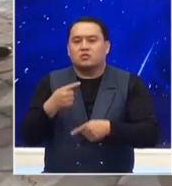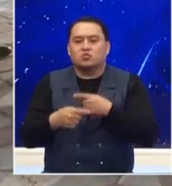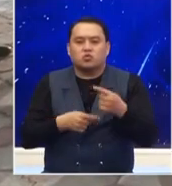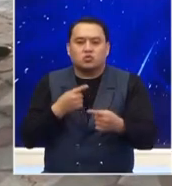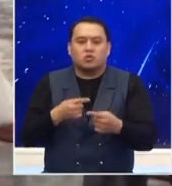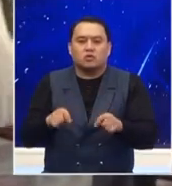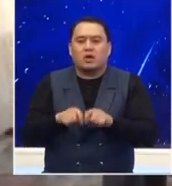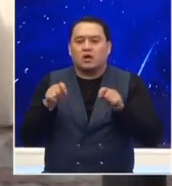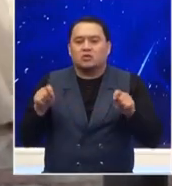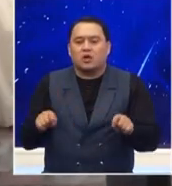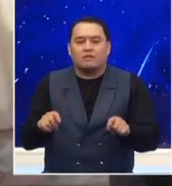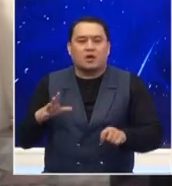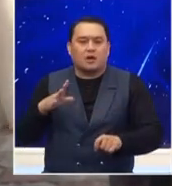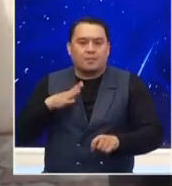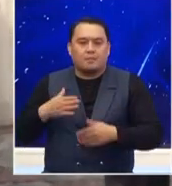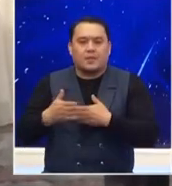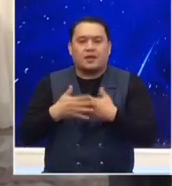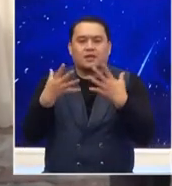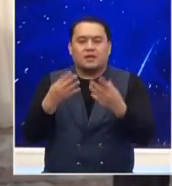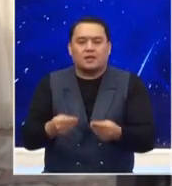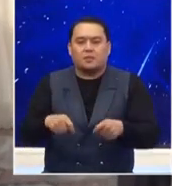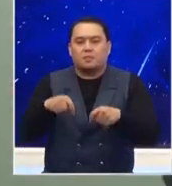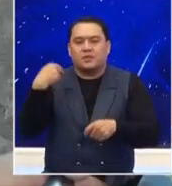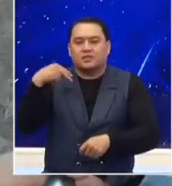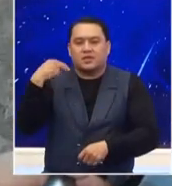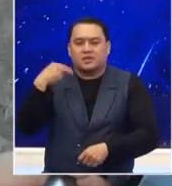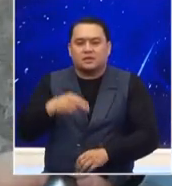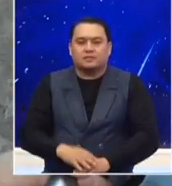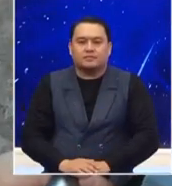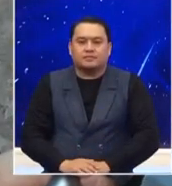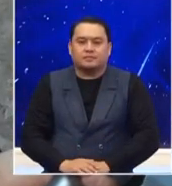заметить, торжественное открытие состоялось в преддверии дня первого президента.